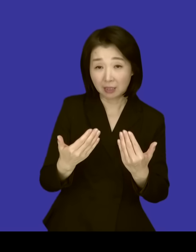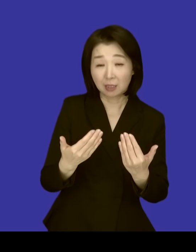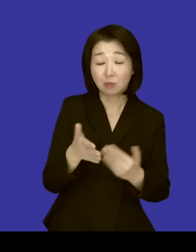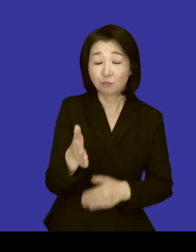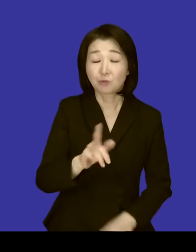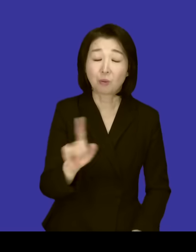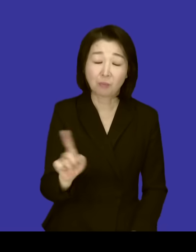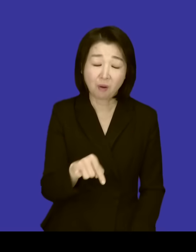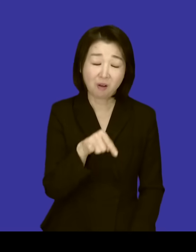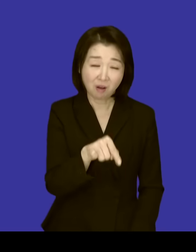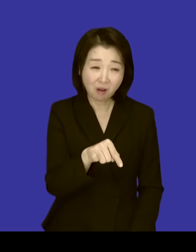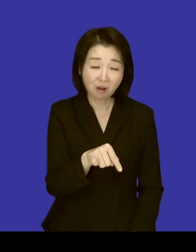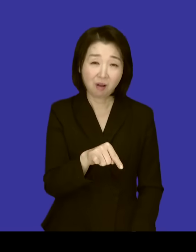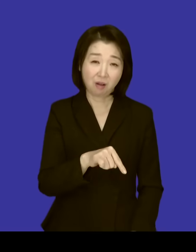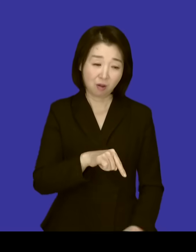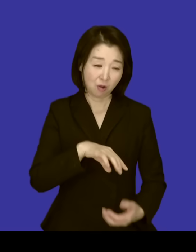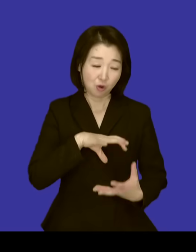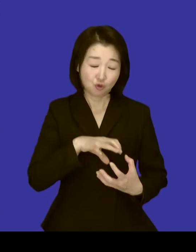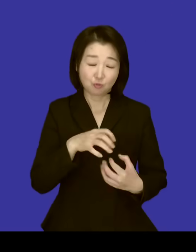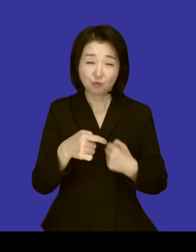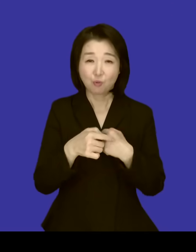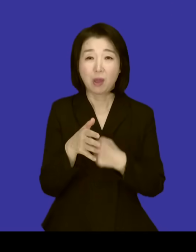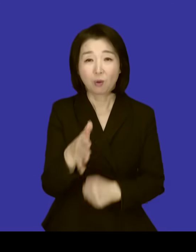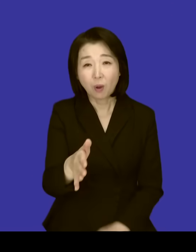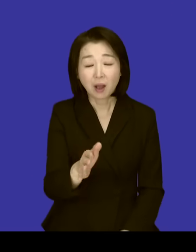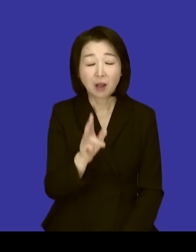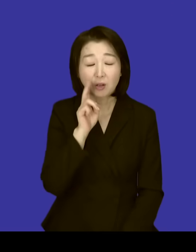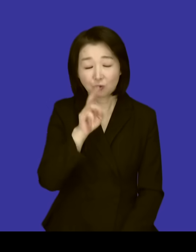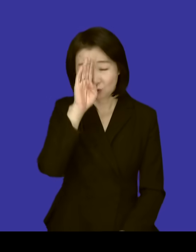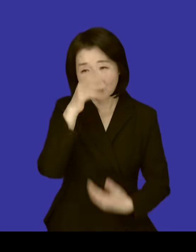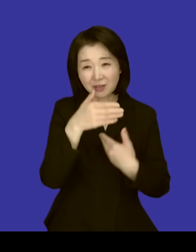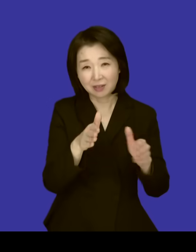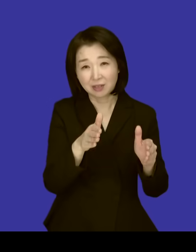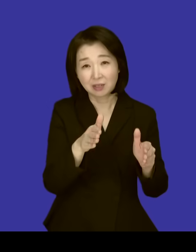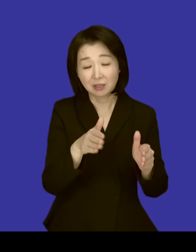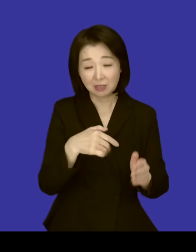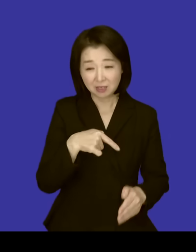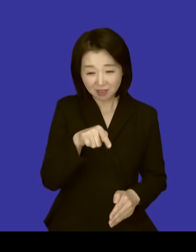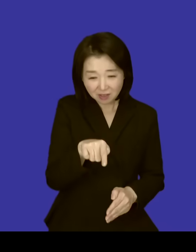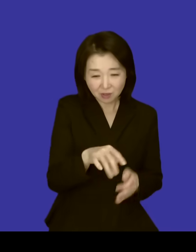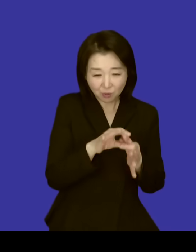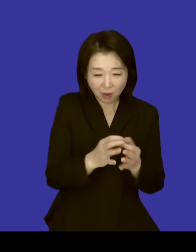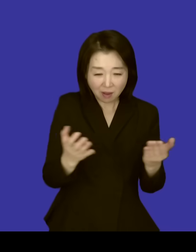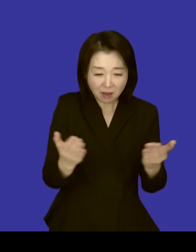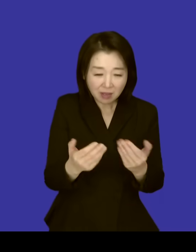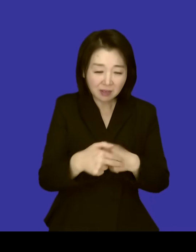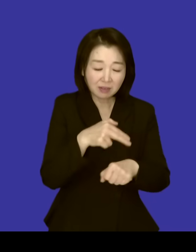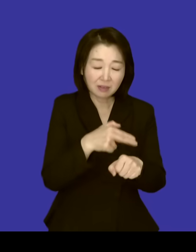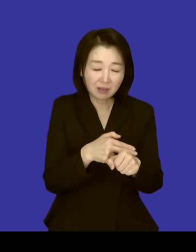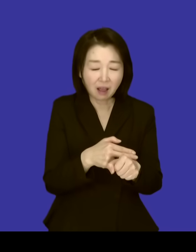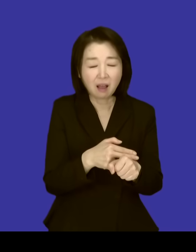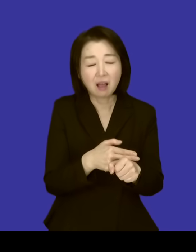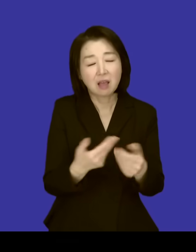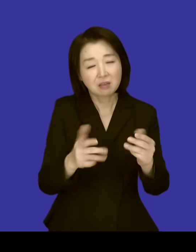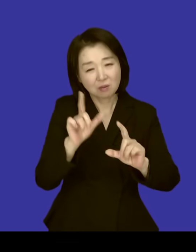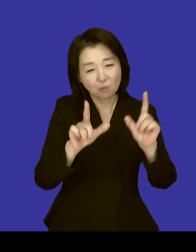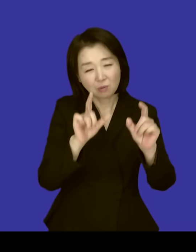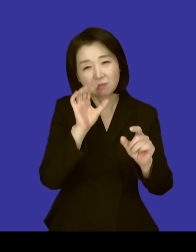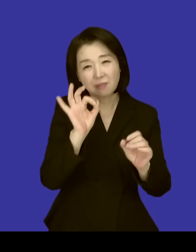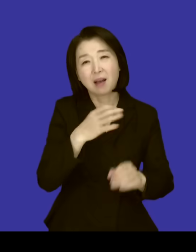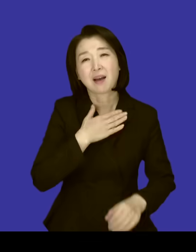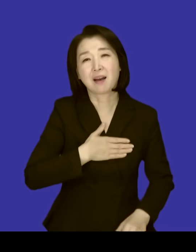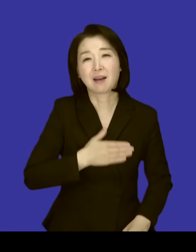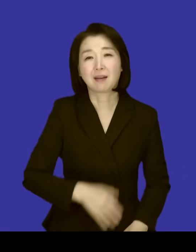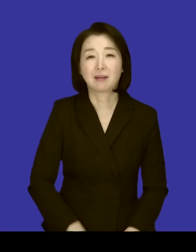흉부외과 중환자실이었어가지고 사실 이제 그쪽에서 일하는 의사 간호사 선생님들이 어떻게 일하시는지 알고 있거든요.